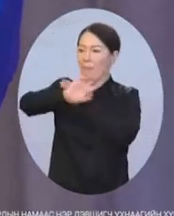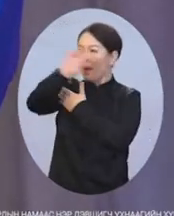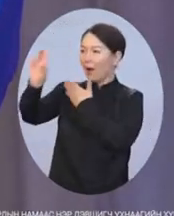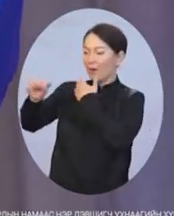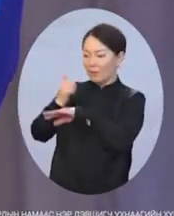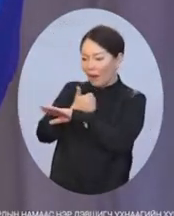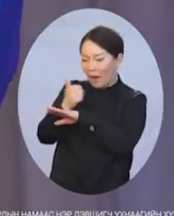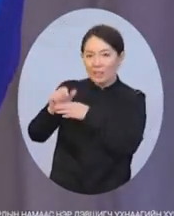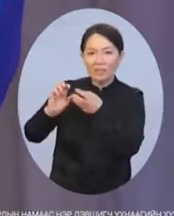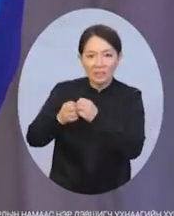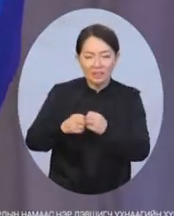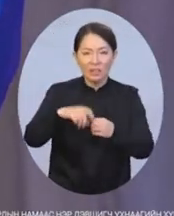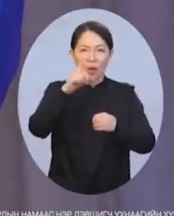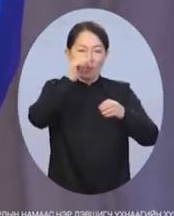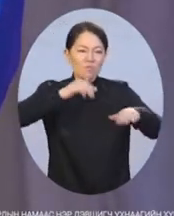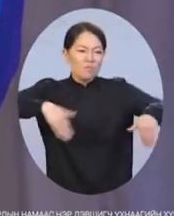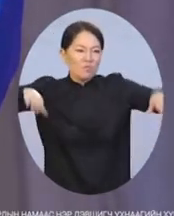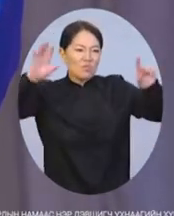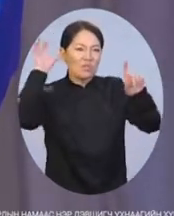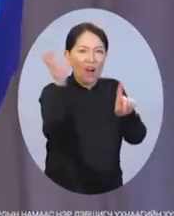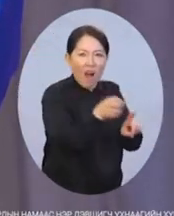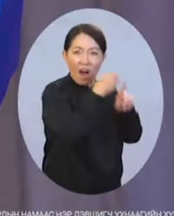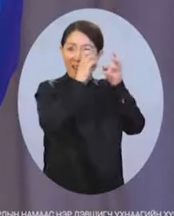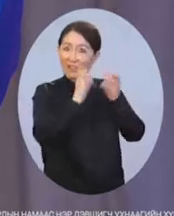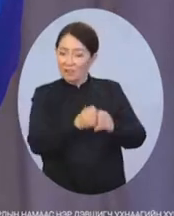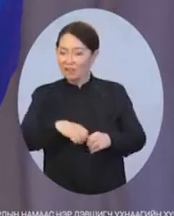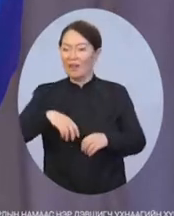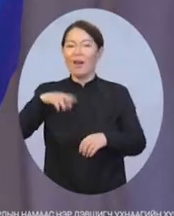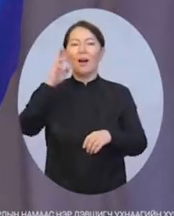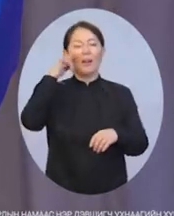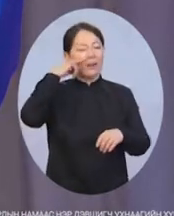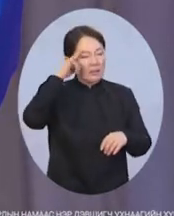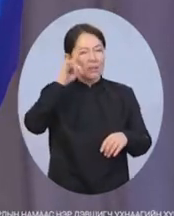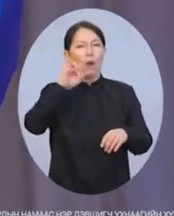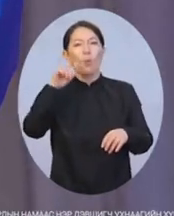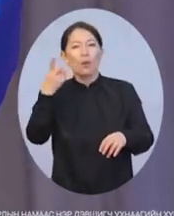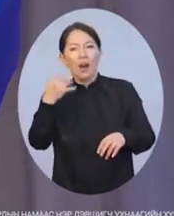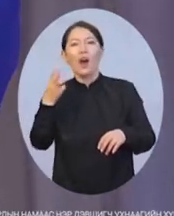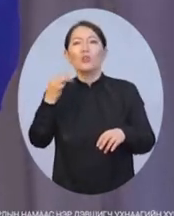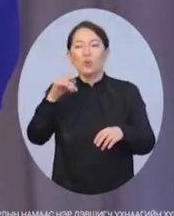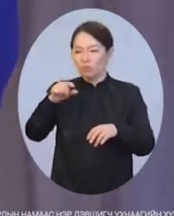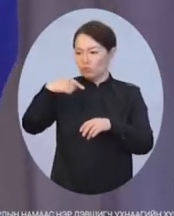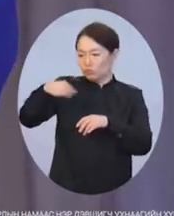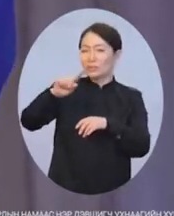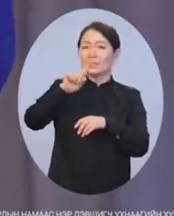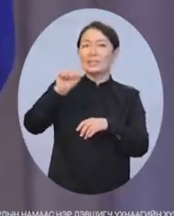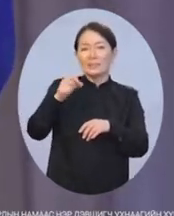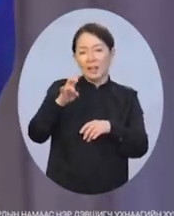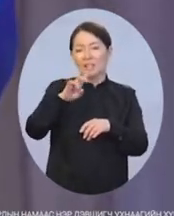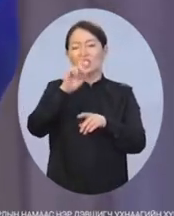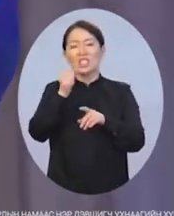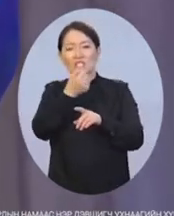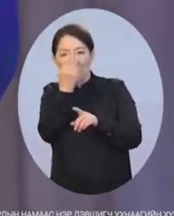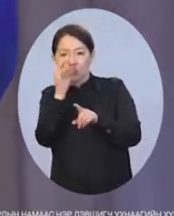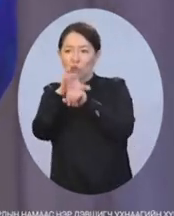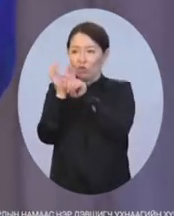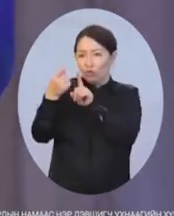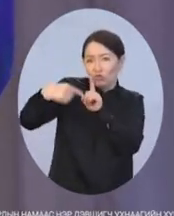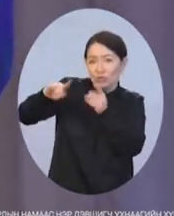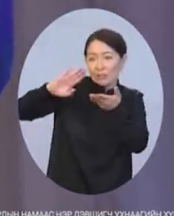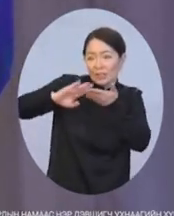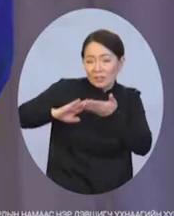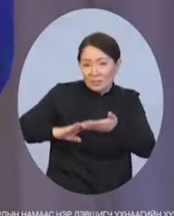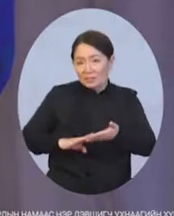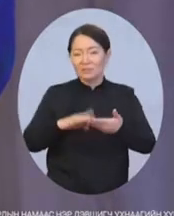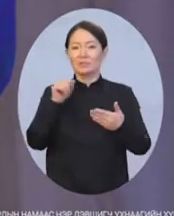хийх, бүрэгдээр ан хийх, газар туваа ураанхаа дөрүүд үндэстэн ясны зан заншил